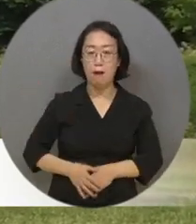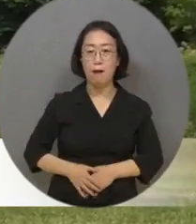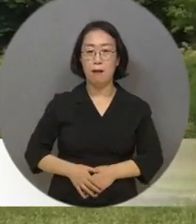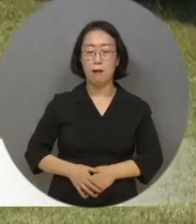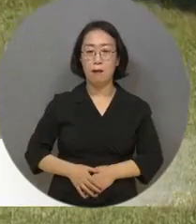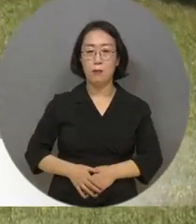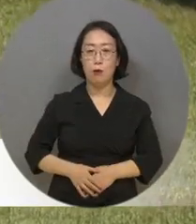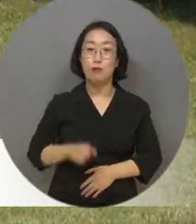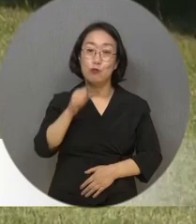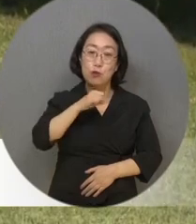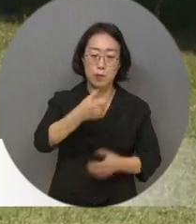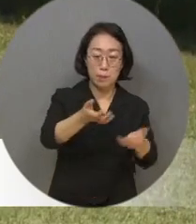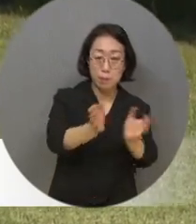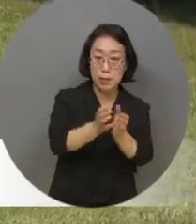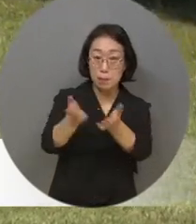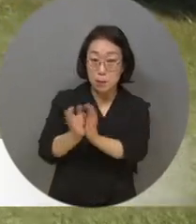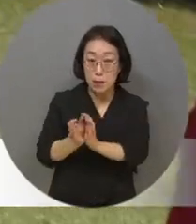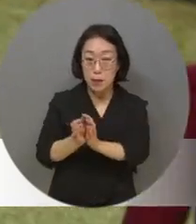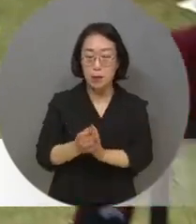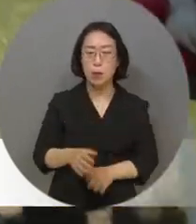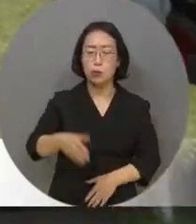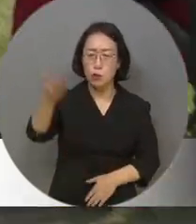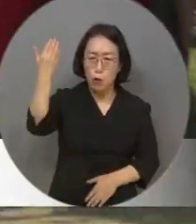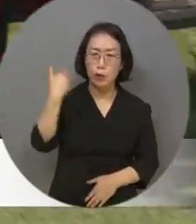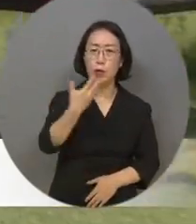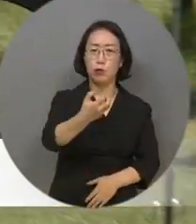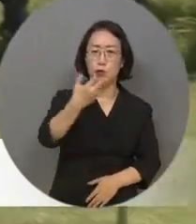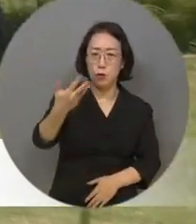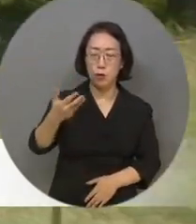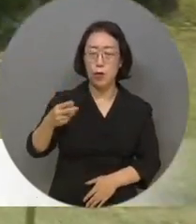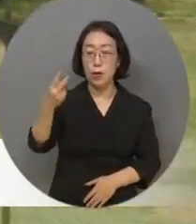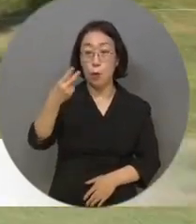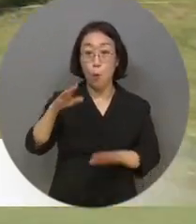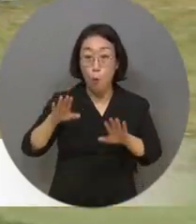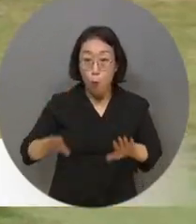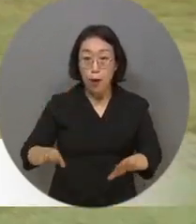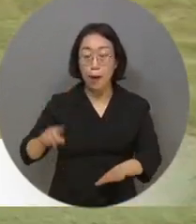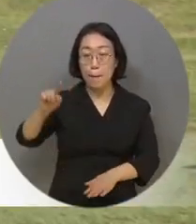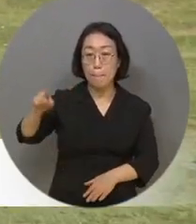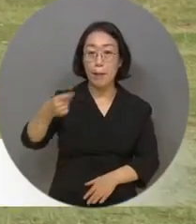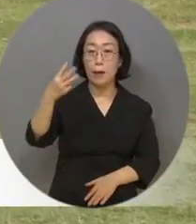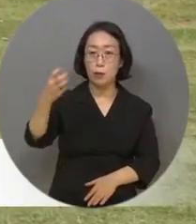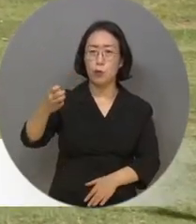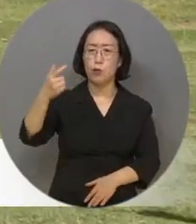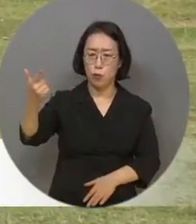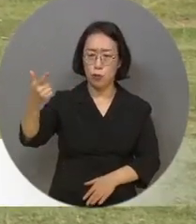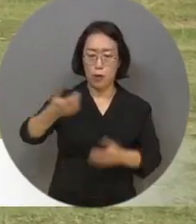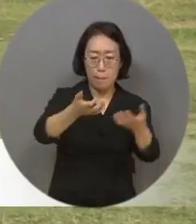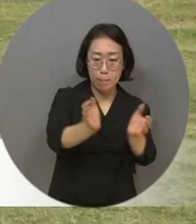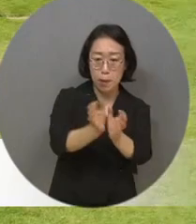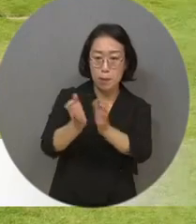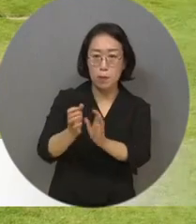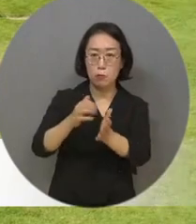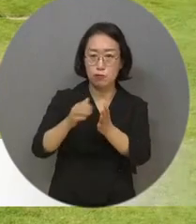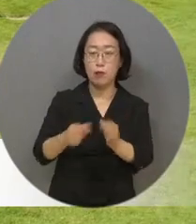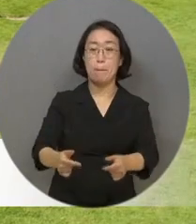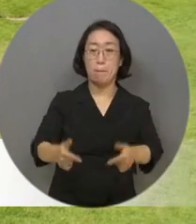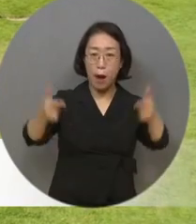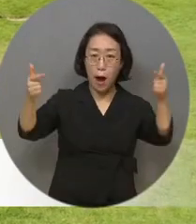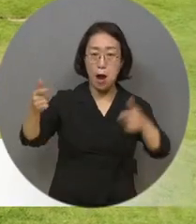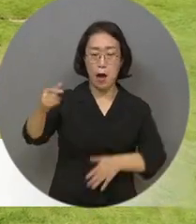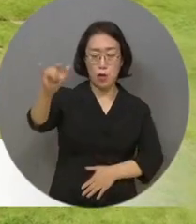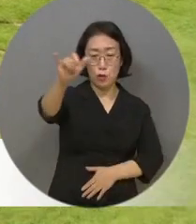파크골프 동호회 수도 2018년 8개에서 2023년 백 36개로 크게 늘었습니다 전국